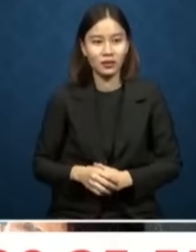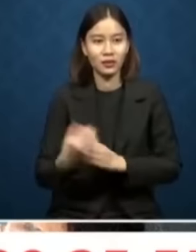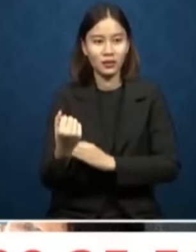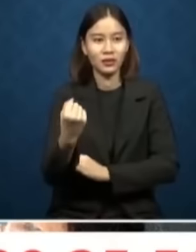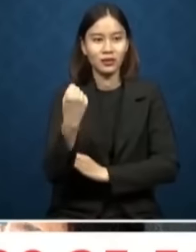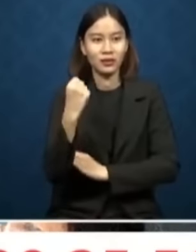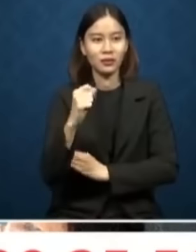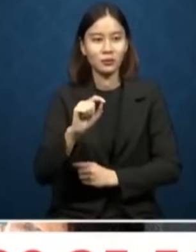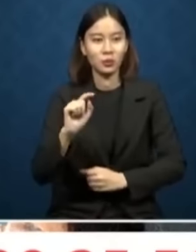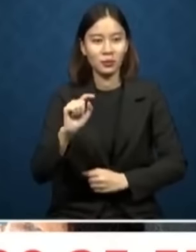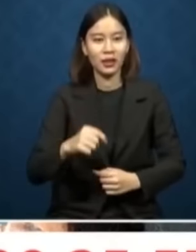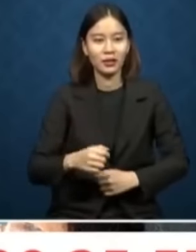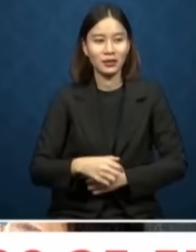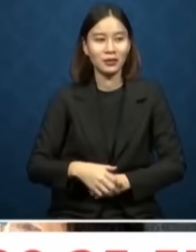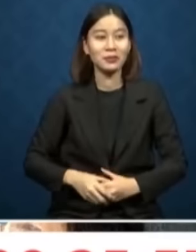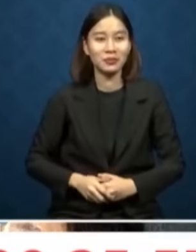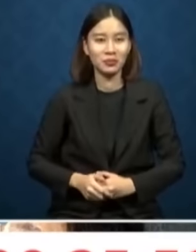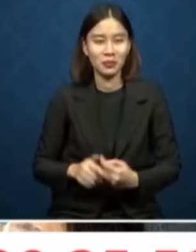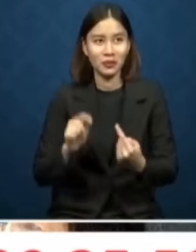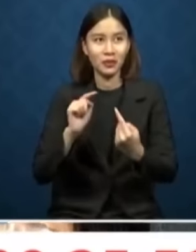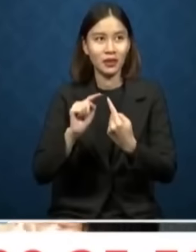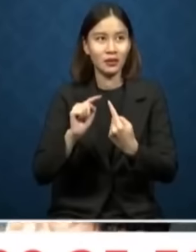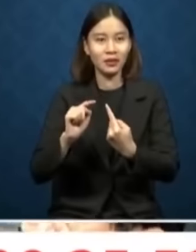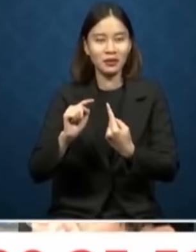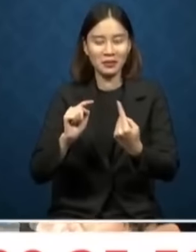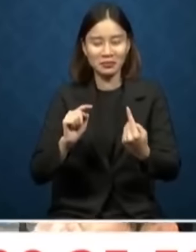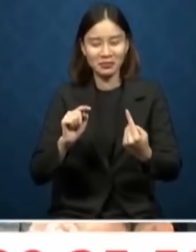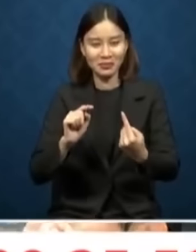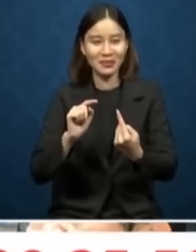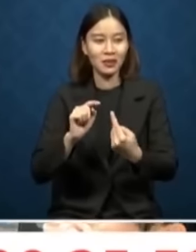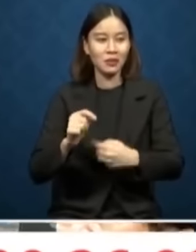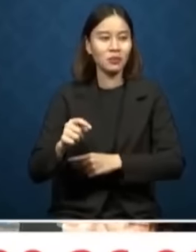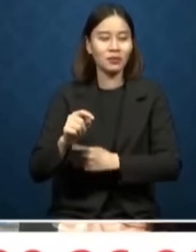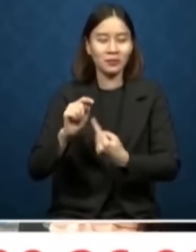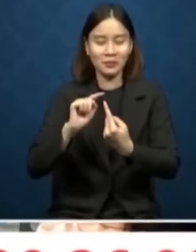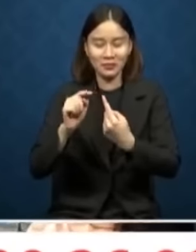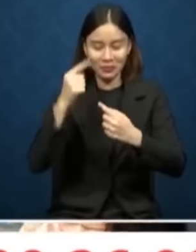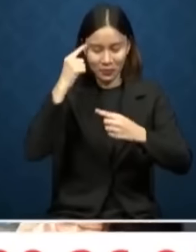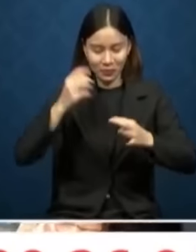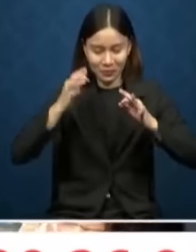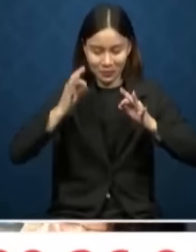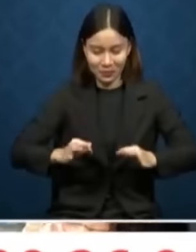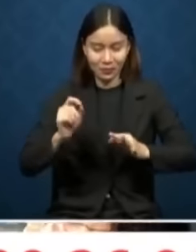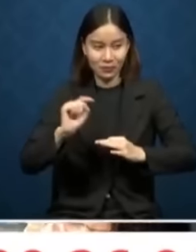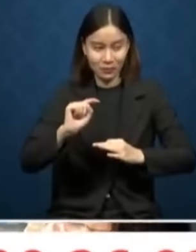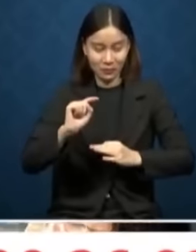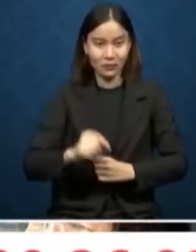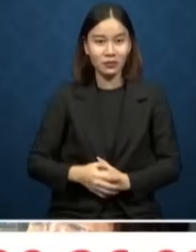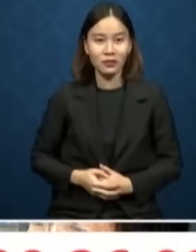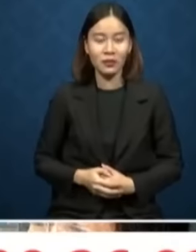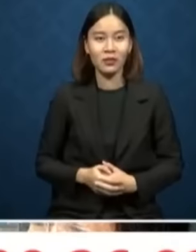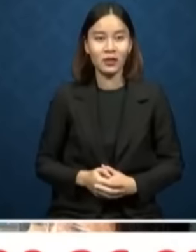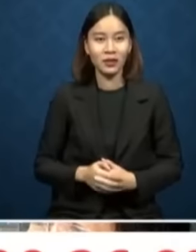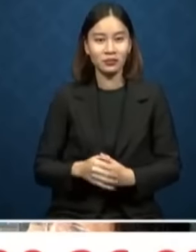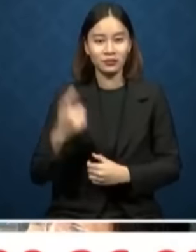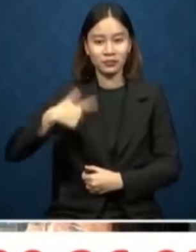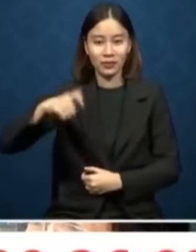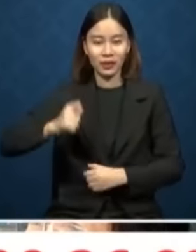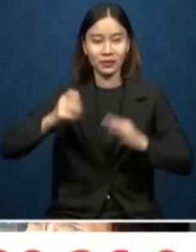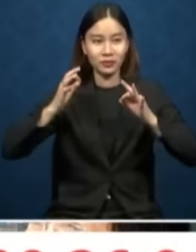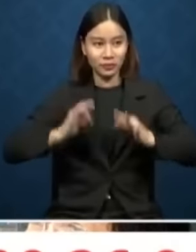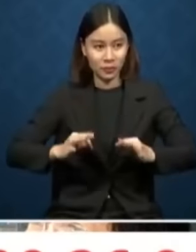ให้ท่านอธิบดีราชทัณฑ์ไปหมดเลยครับเพราะท่านจะได้ตัดสินไงครับว่าคดีที่ศาลตัดสิน